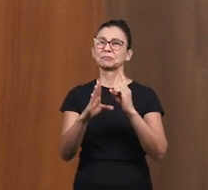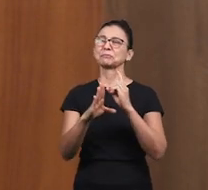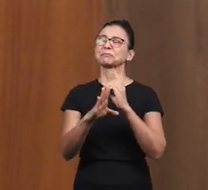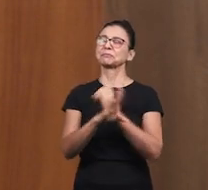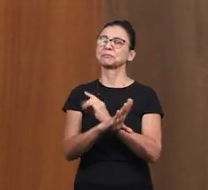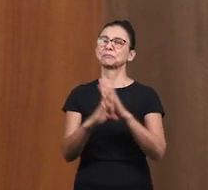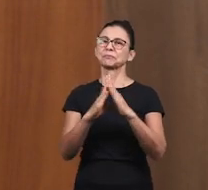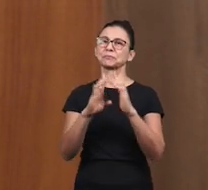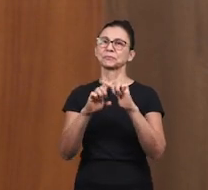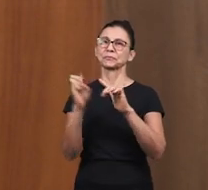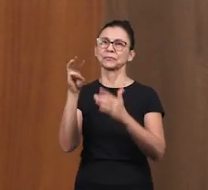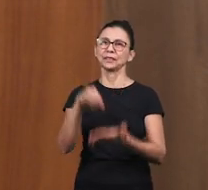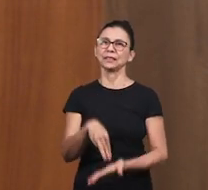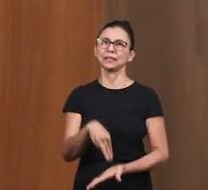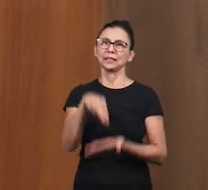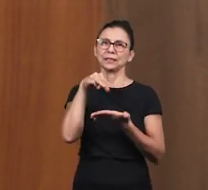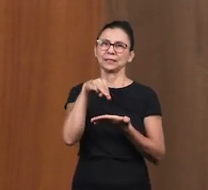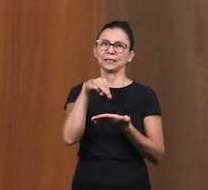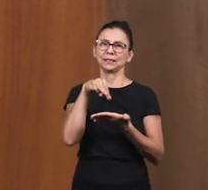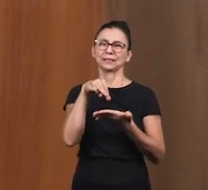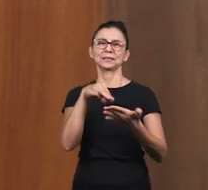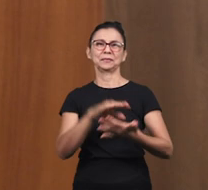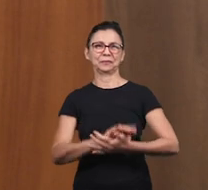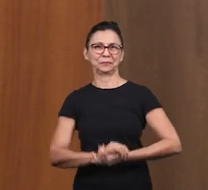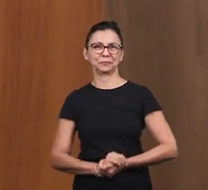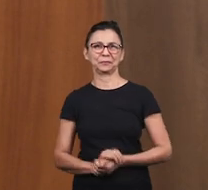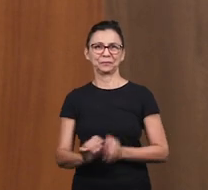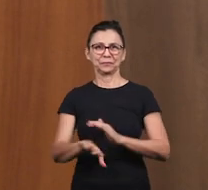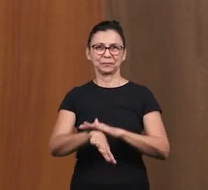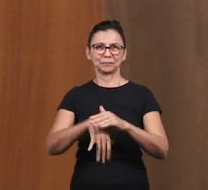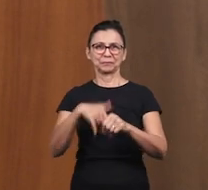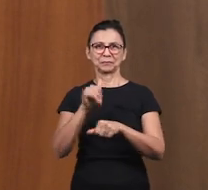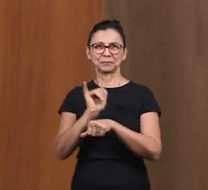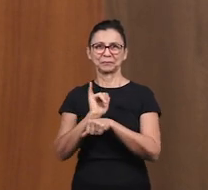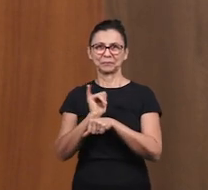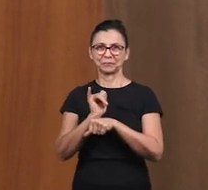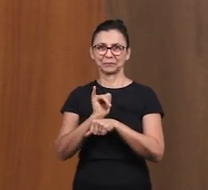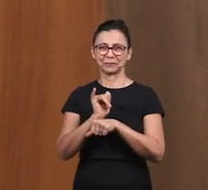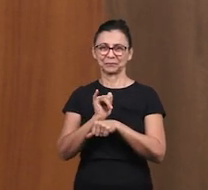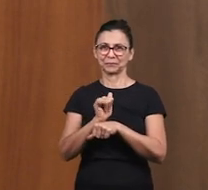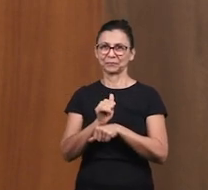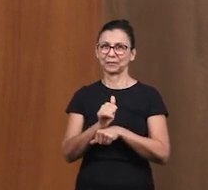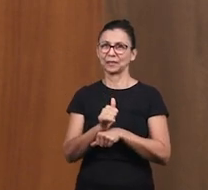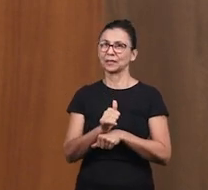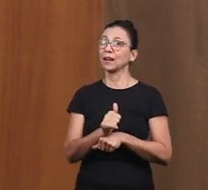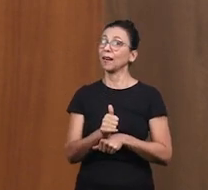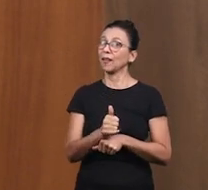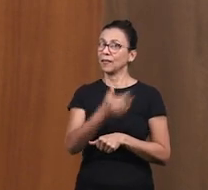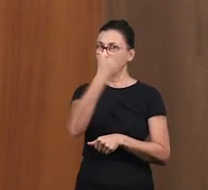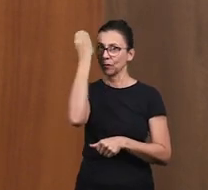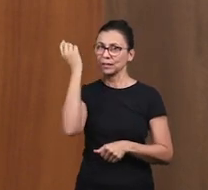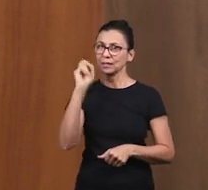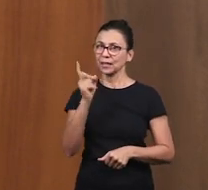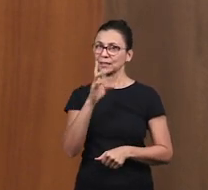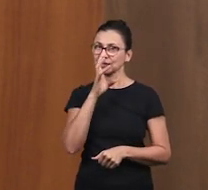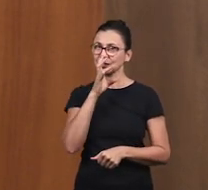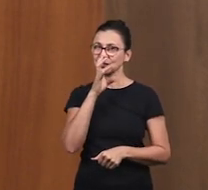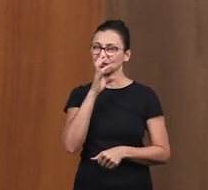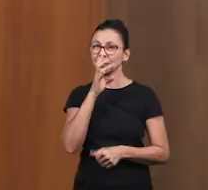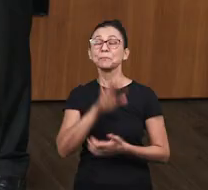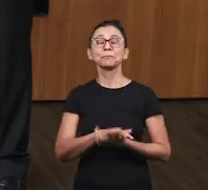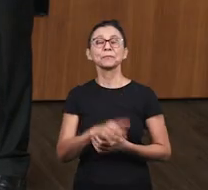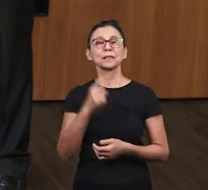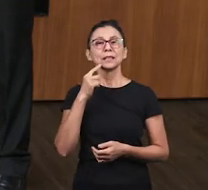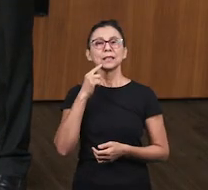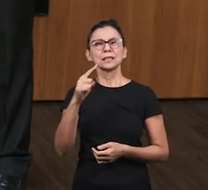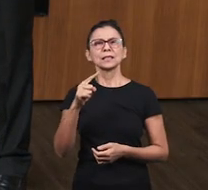l'école biblique dominicale de l'Église chrétienne Maranatha dans notre canal YouTube. Vous ne pouvez pas laisser